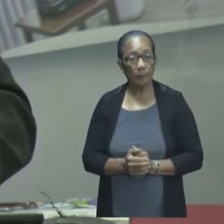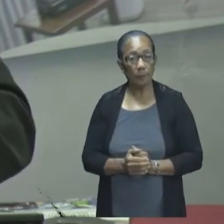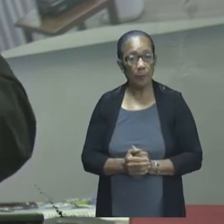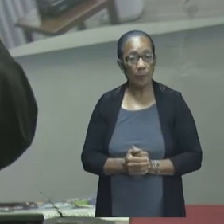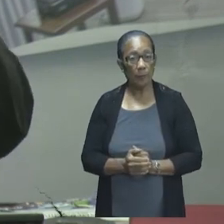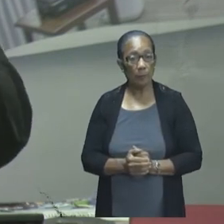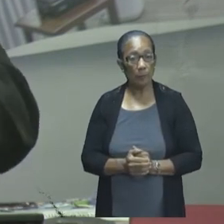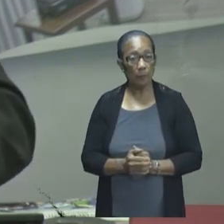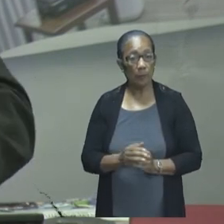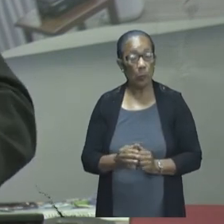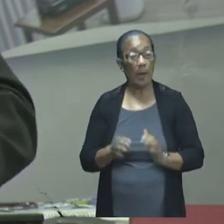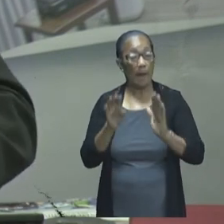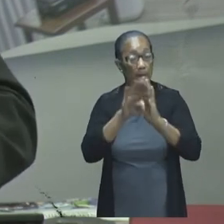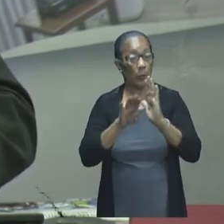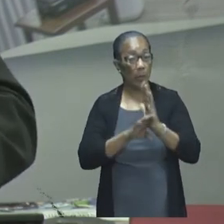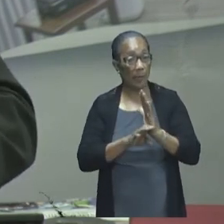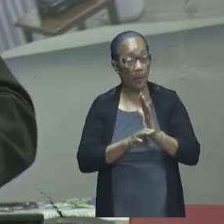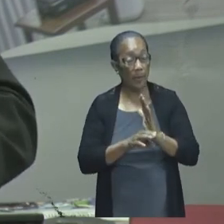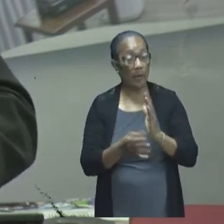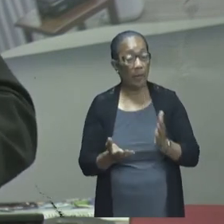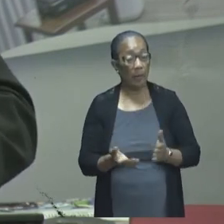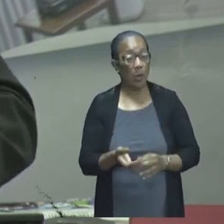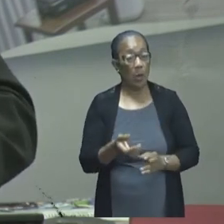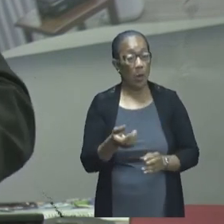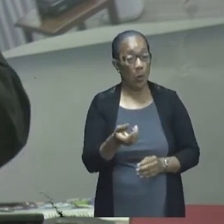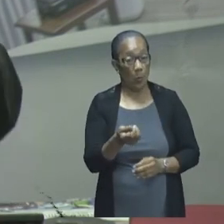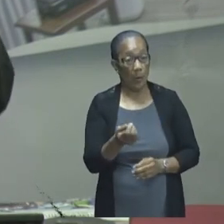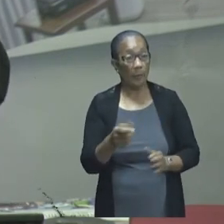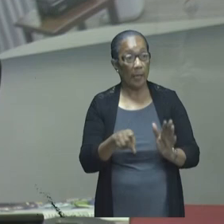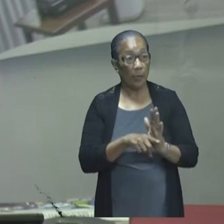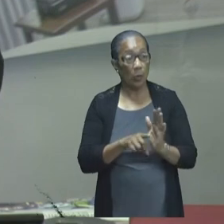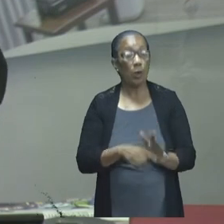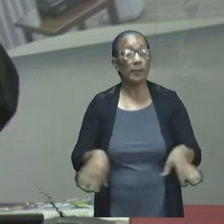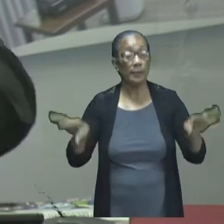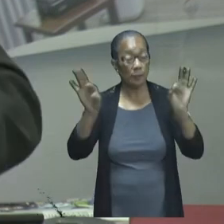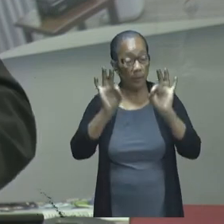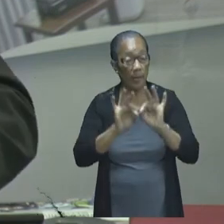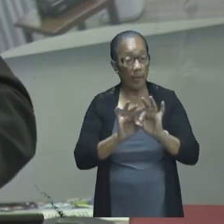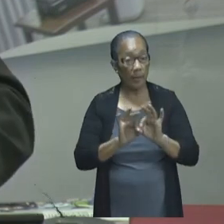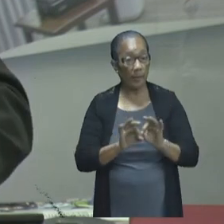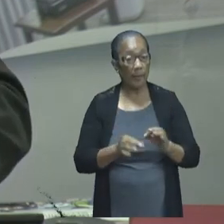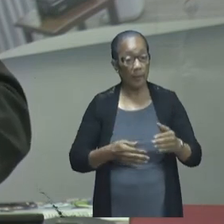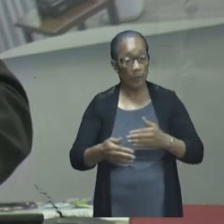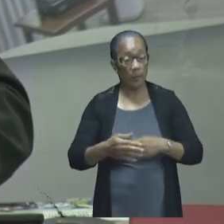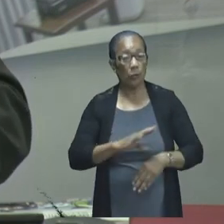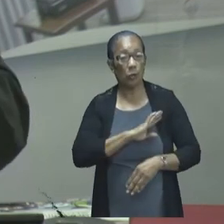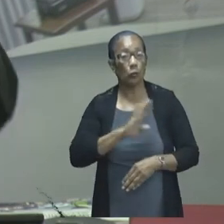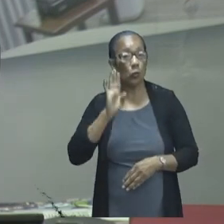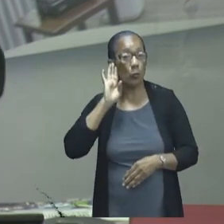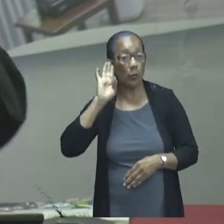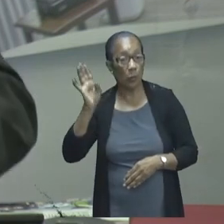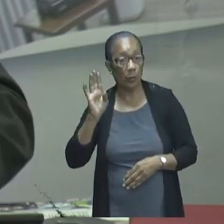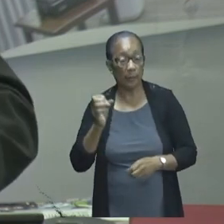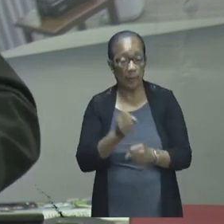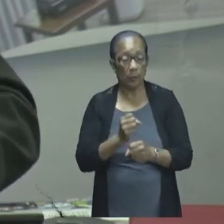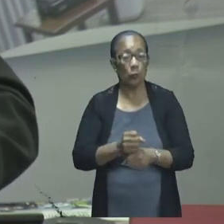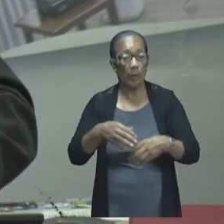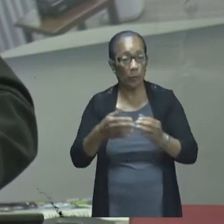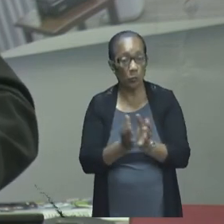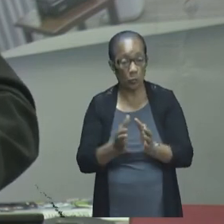wat programma ja waar de normen zijn belangrijke en nu gaan u gaat binnenkort weer worden de politie hebben een werkgroep ga